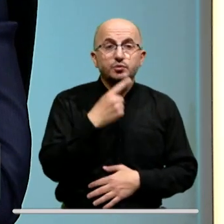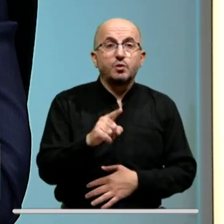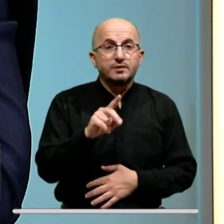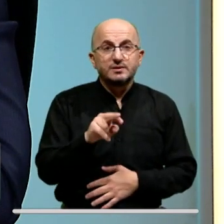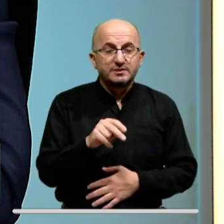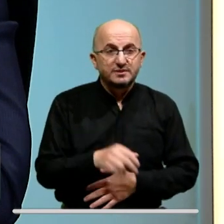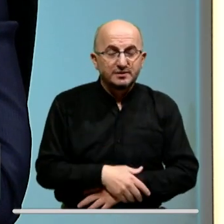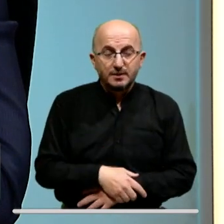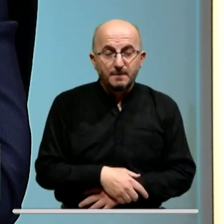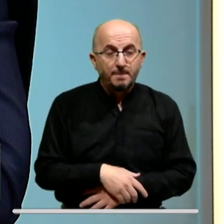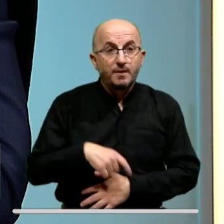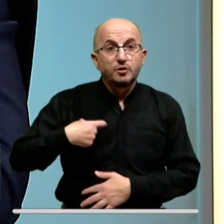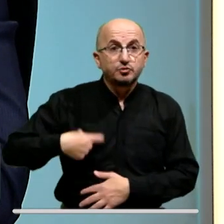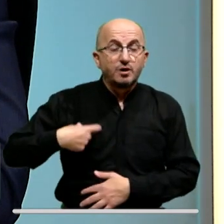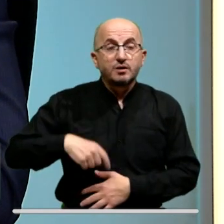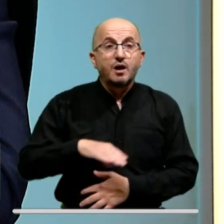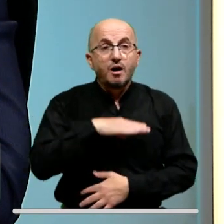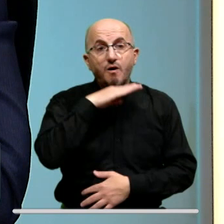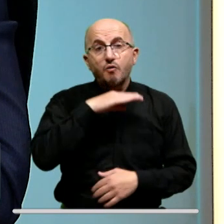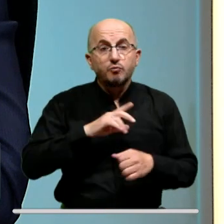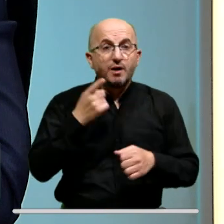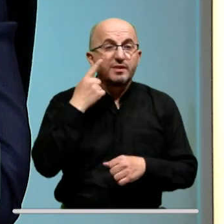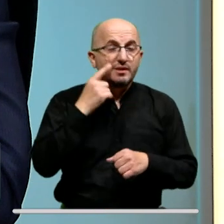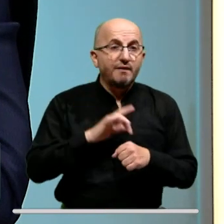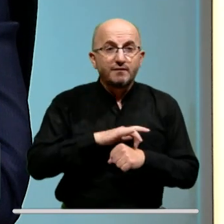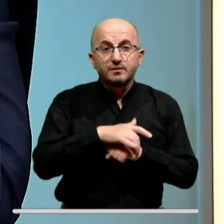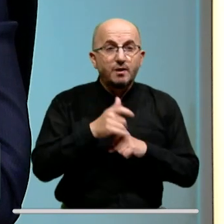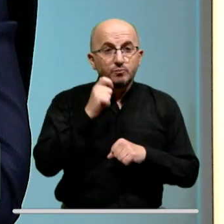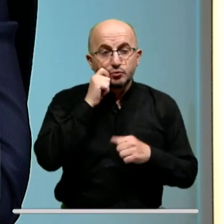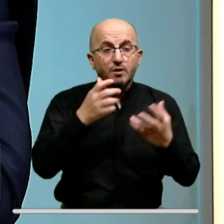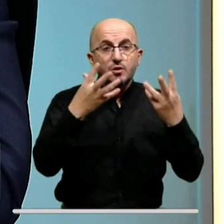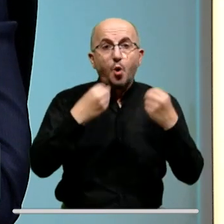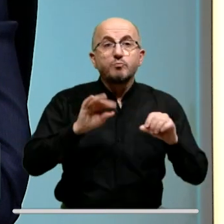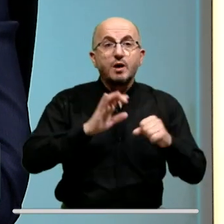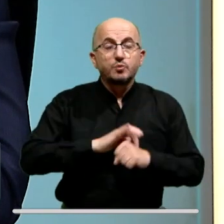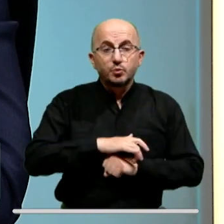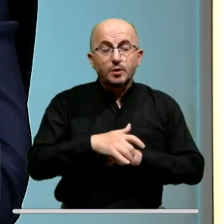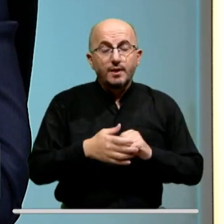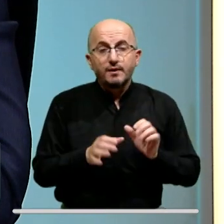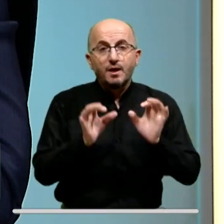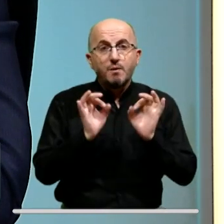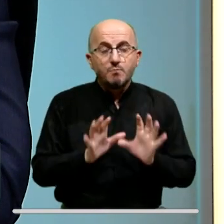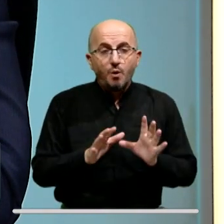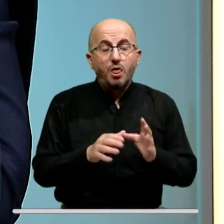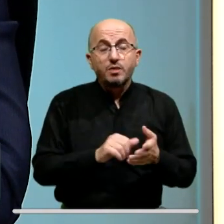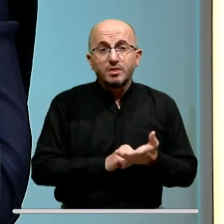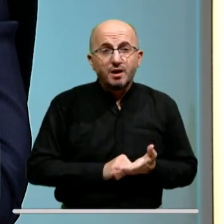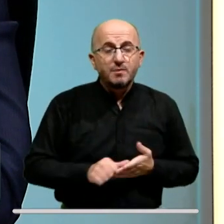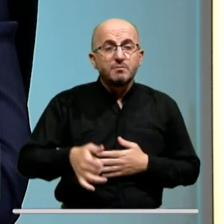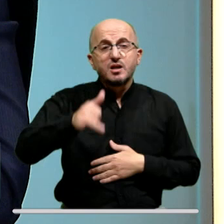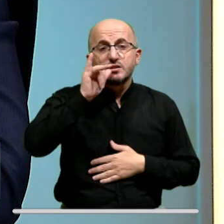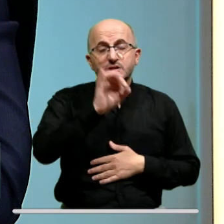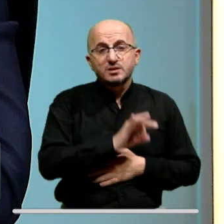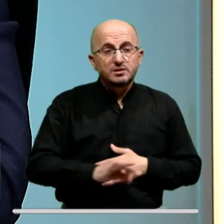üzere özellikle Avrupa devletlerinde veya Müslüman olmayan ülkelerde böyle tamamen içkisiz